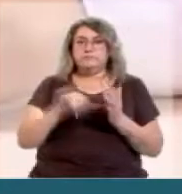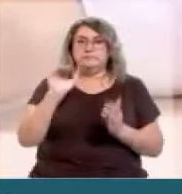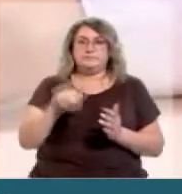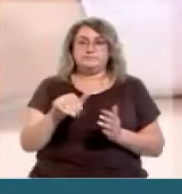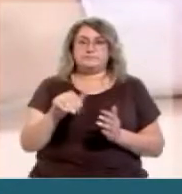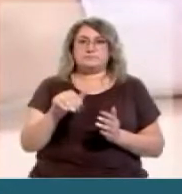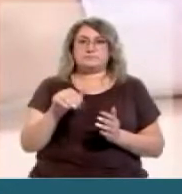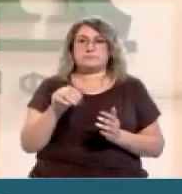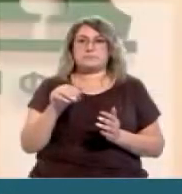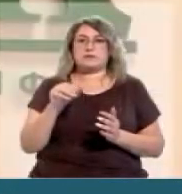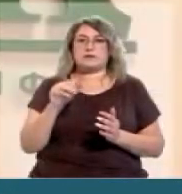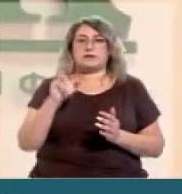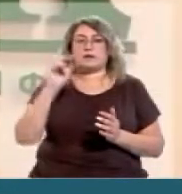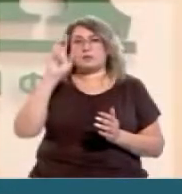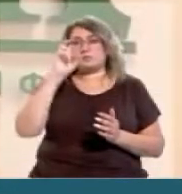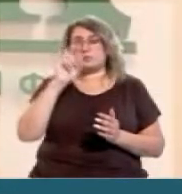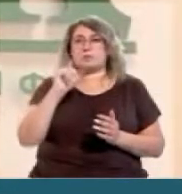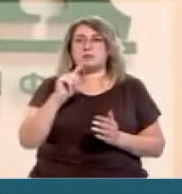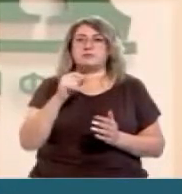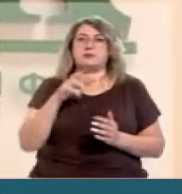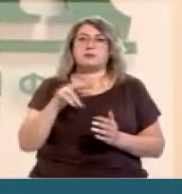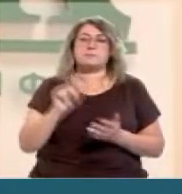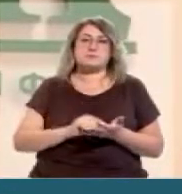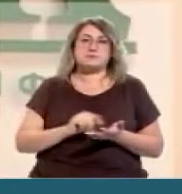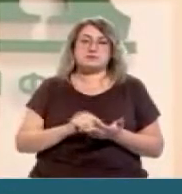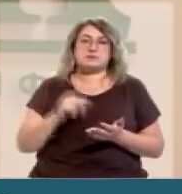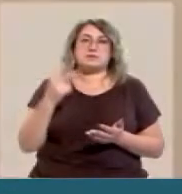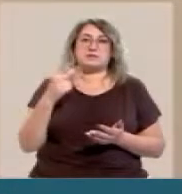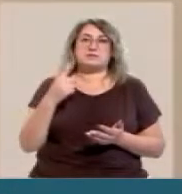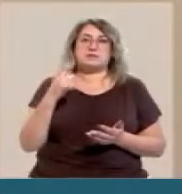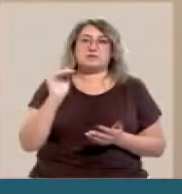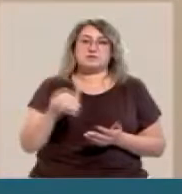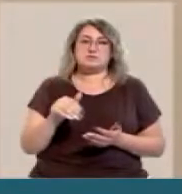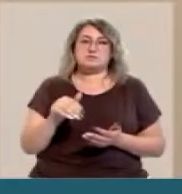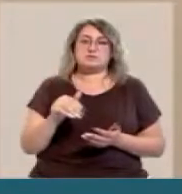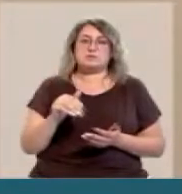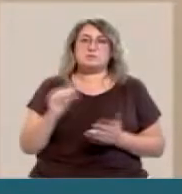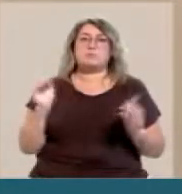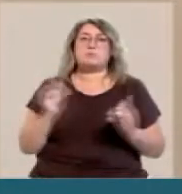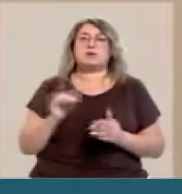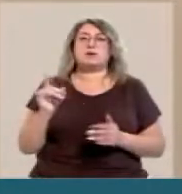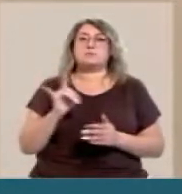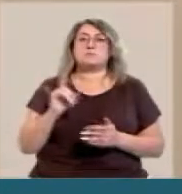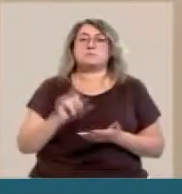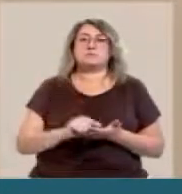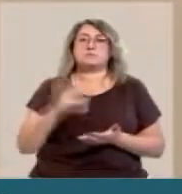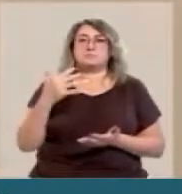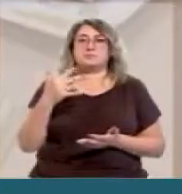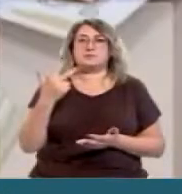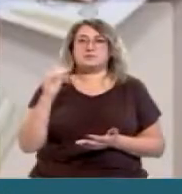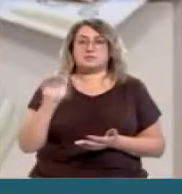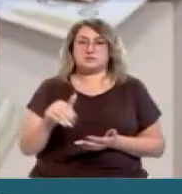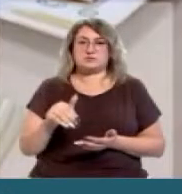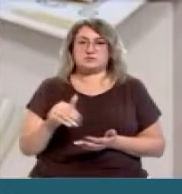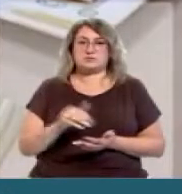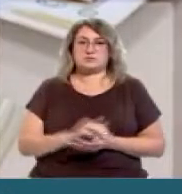мөлшері 21907. Ал зейнетақының ең төмен мөлшері 53076 теңге болып бекітілсін. Сонымен қатар жасына байланысты